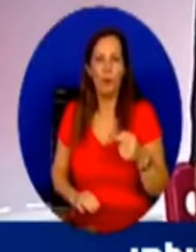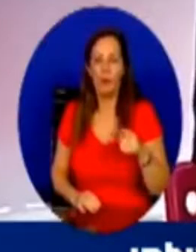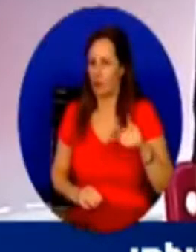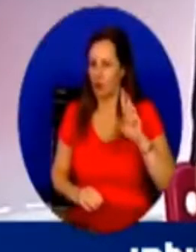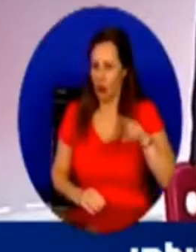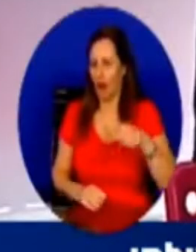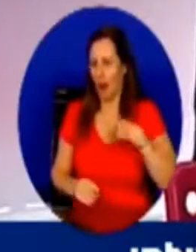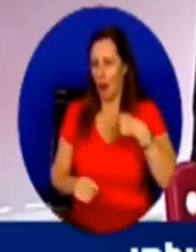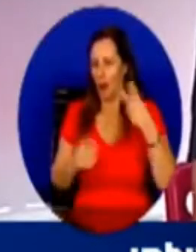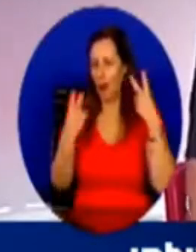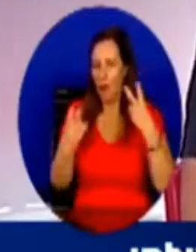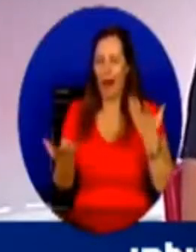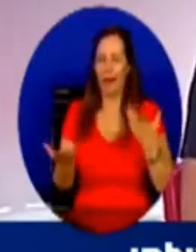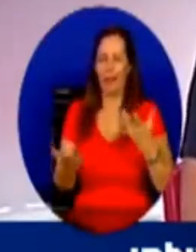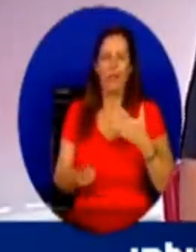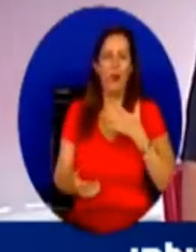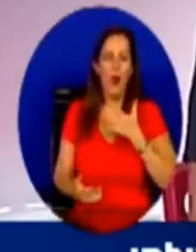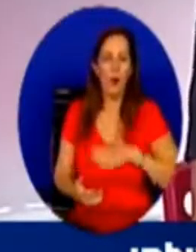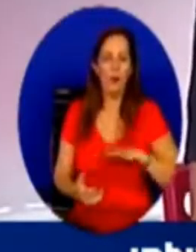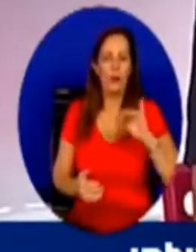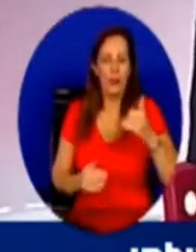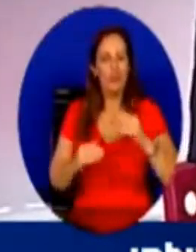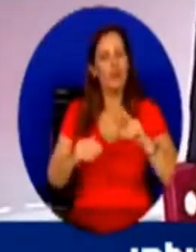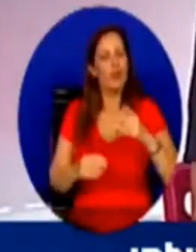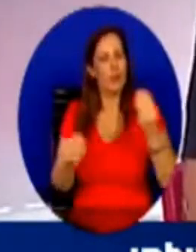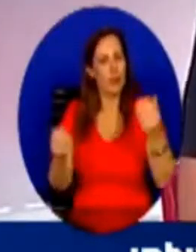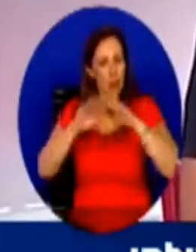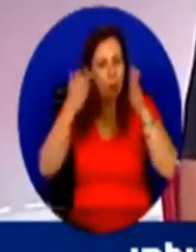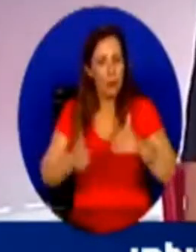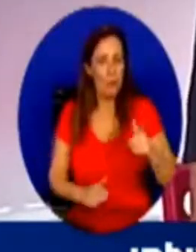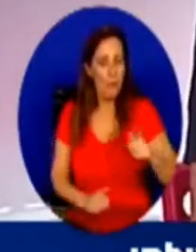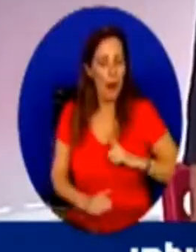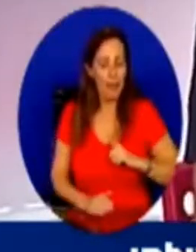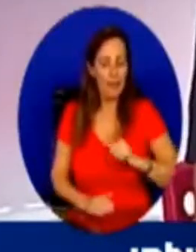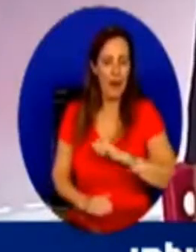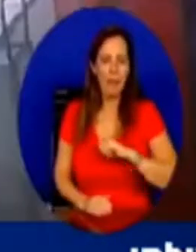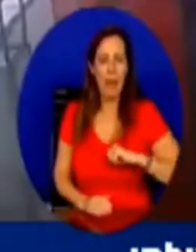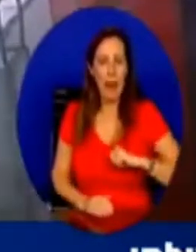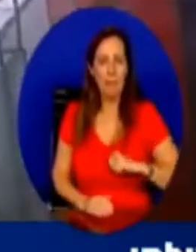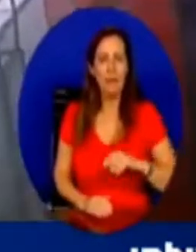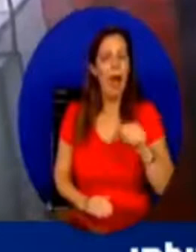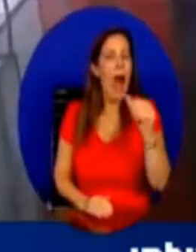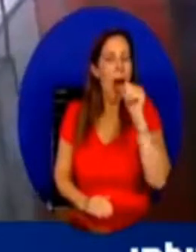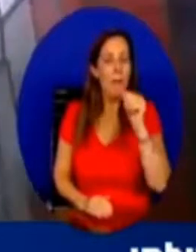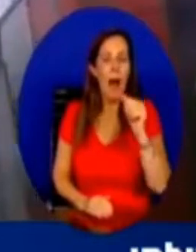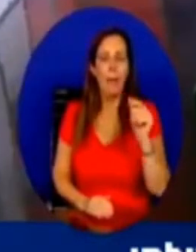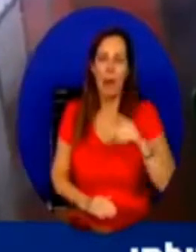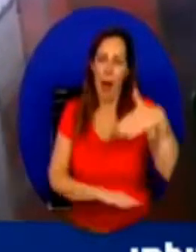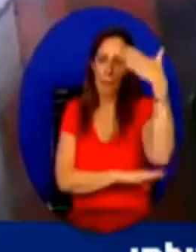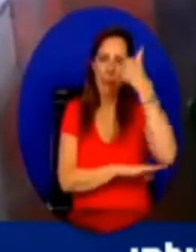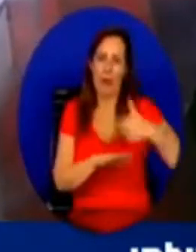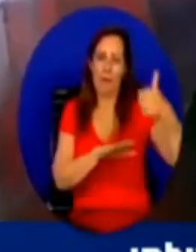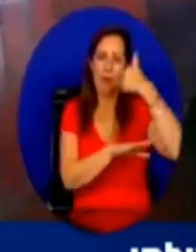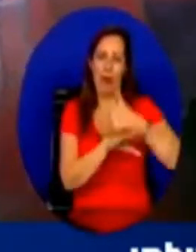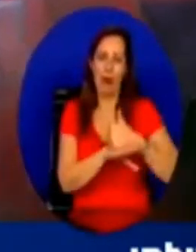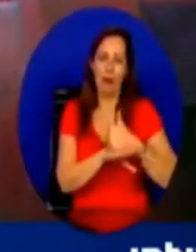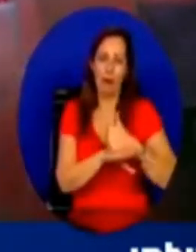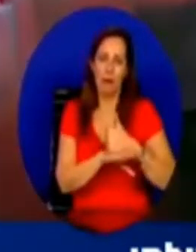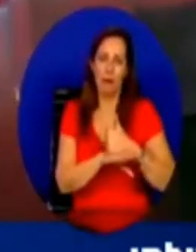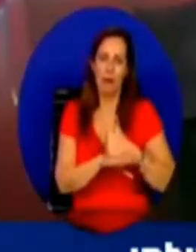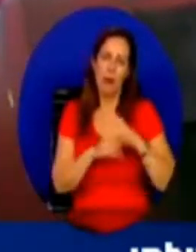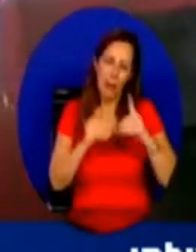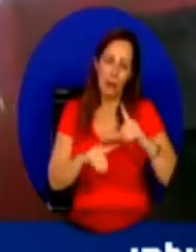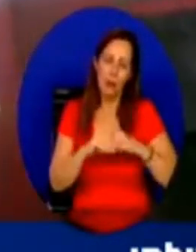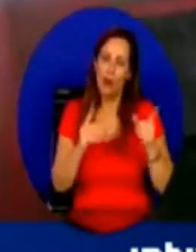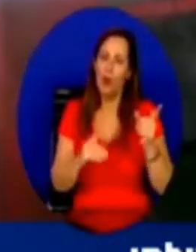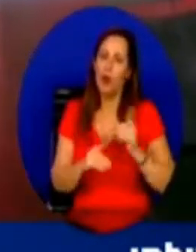קפיטליסטית, ואנחנו, סך הכל יש לנו כאן כן הפרטה וכן משק עצמאי, סך הכל המים מנוהלים על ידי המדינה, עוד פעם, בדרכים